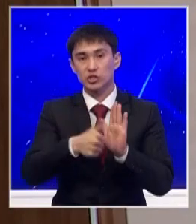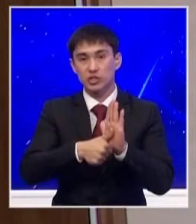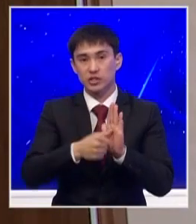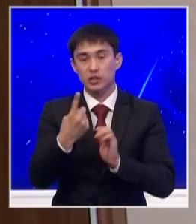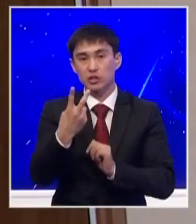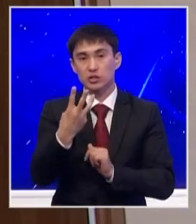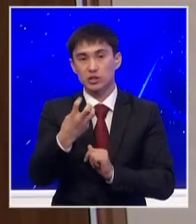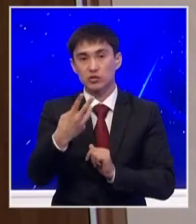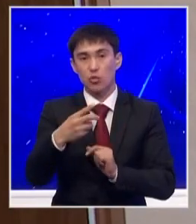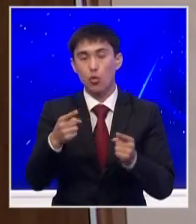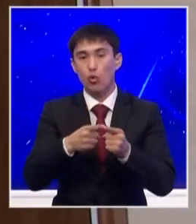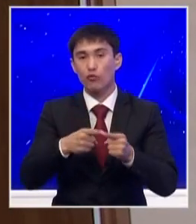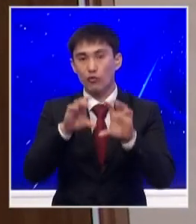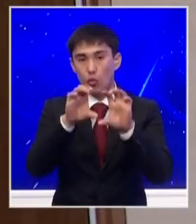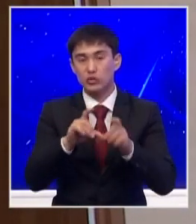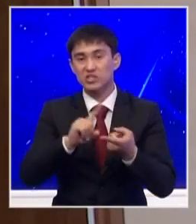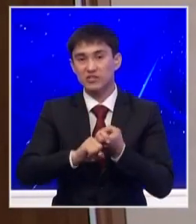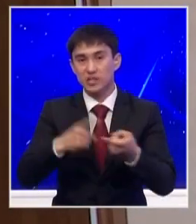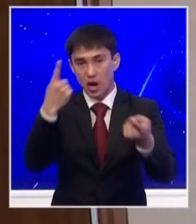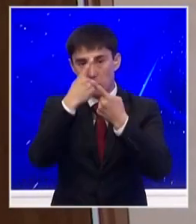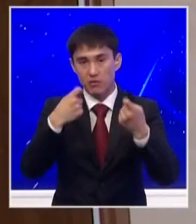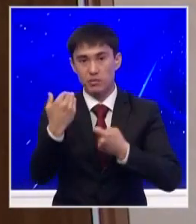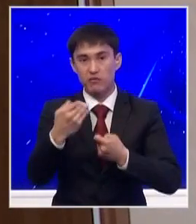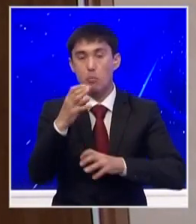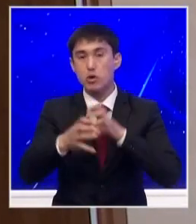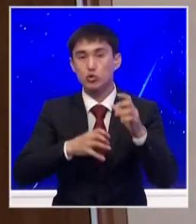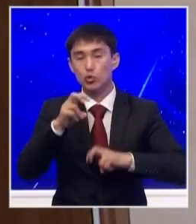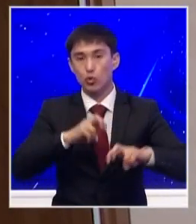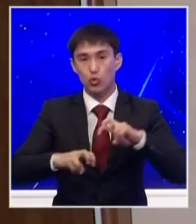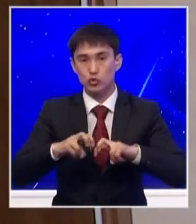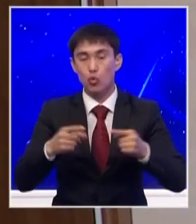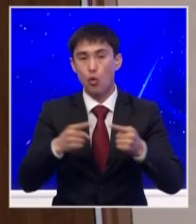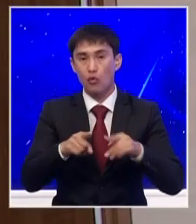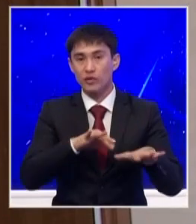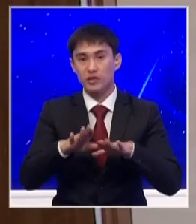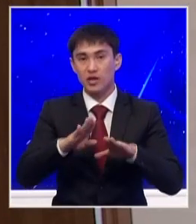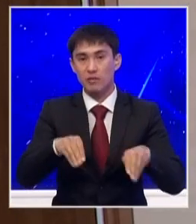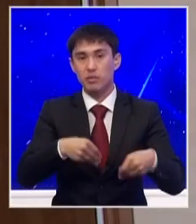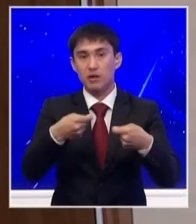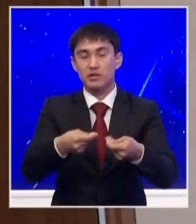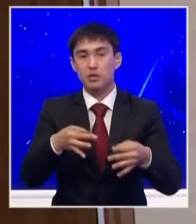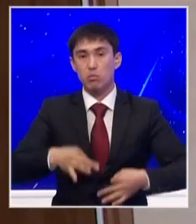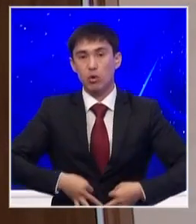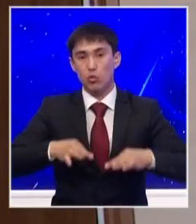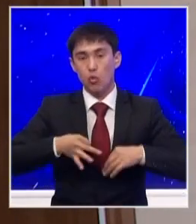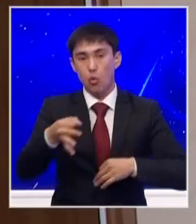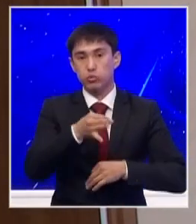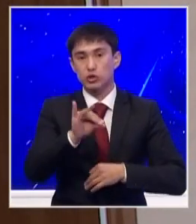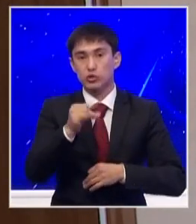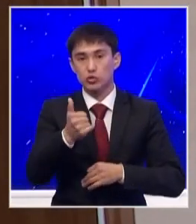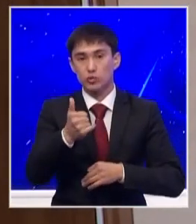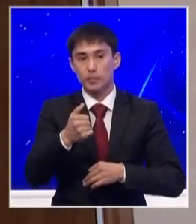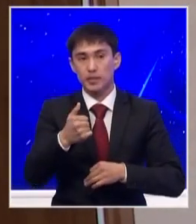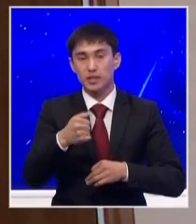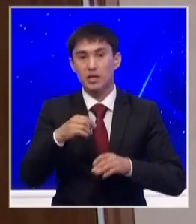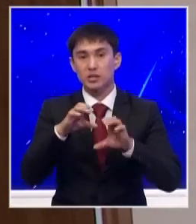статьи 362 Уголовного кодекса в связи с объявлением его в международный розыск. Уголовное дело возвратить прокурору области Жильцу для осуществления надзора